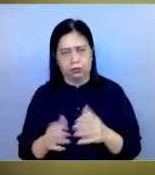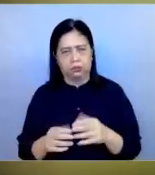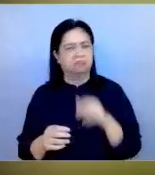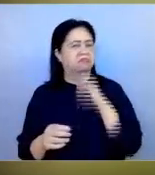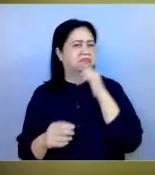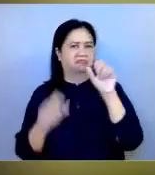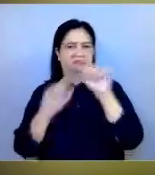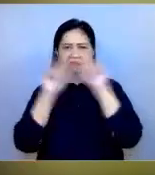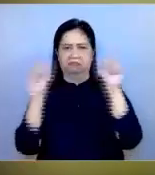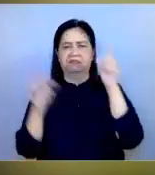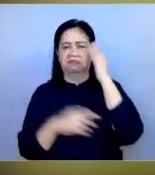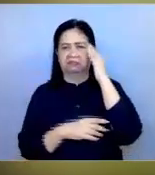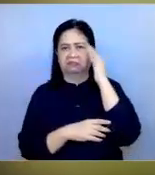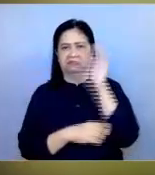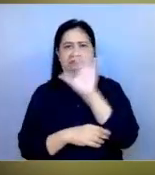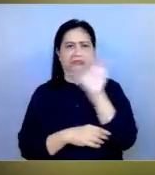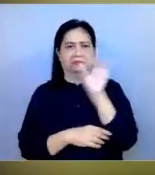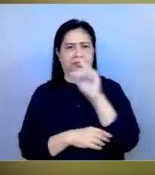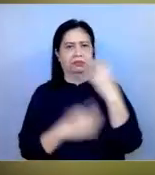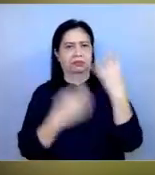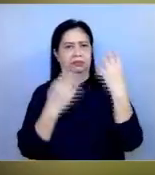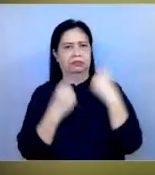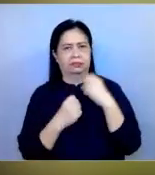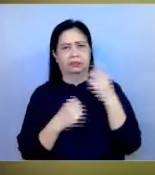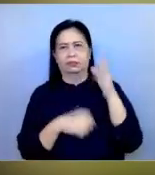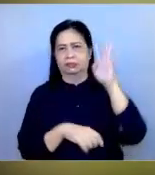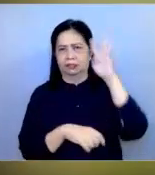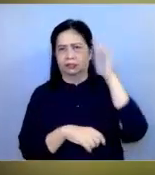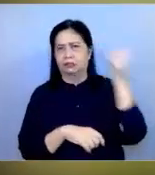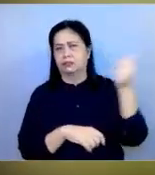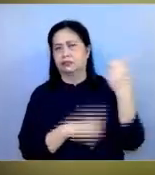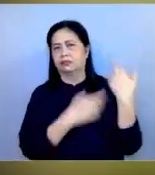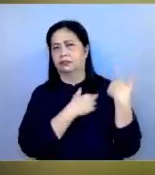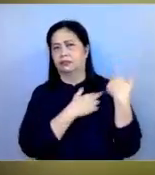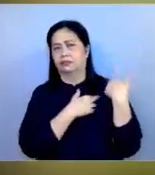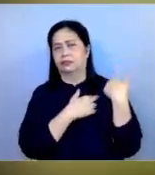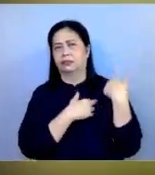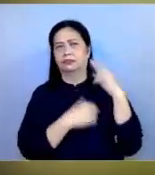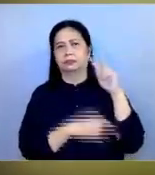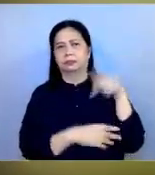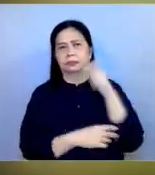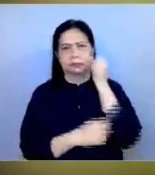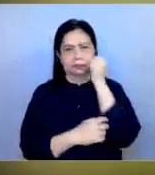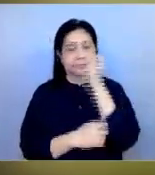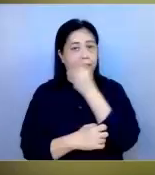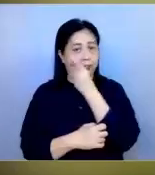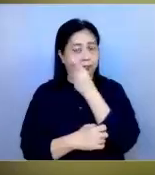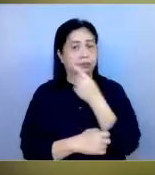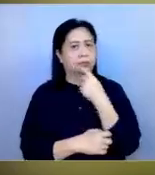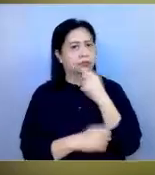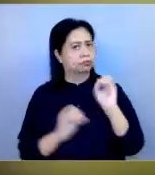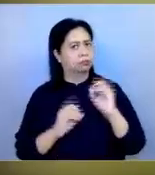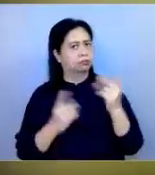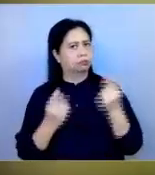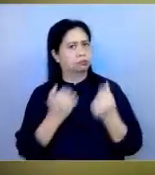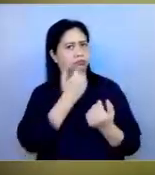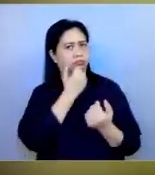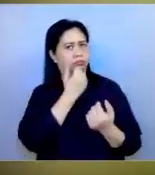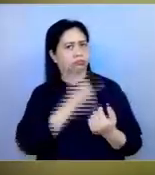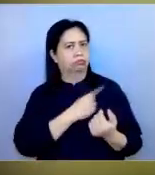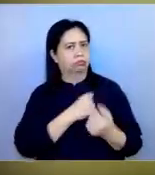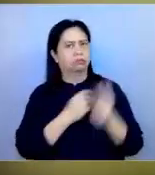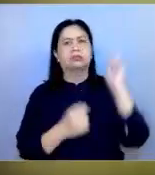ang pagkakaaresto na anya'y pakana ng kampo ni VP Sara. Giit ni Bello, inosente siya at pamumulitika